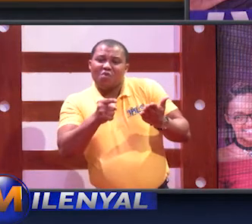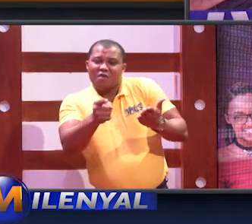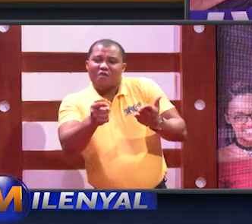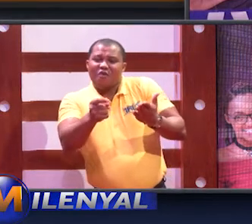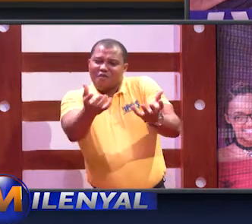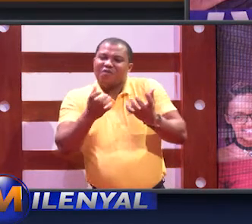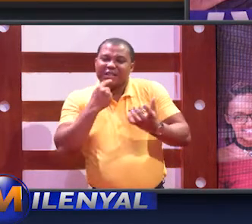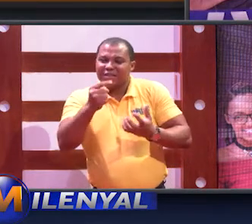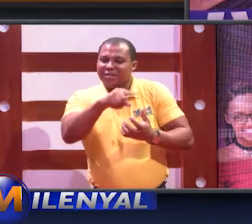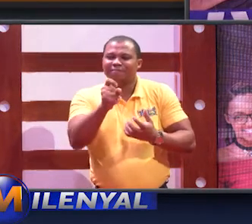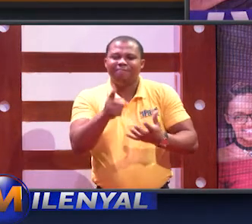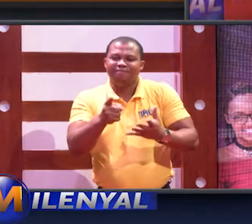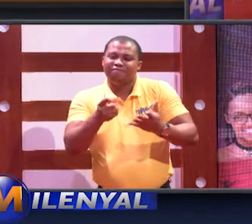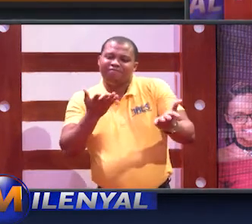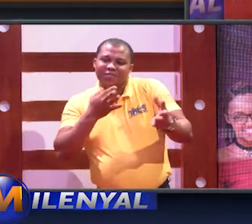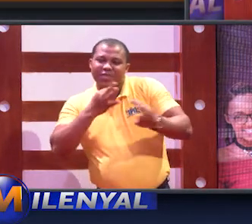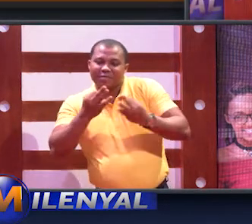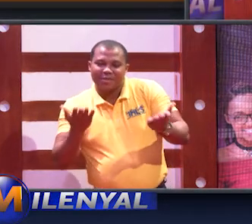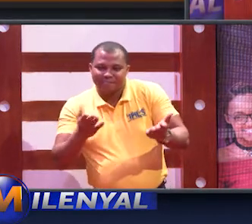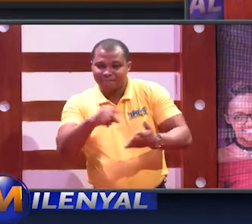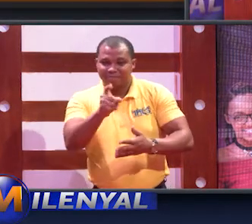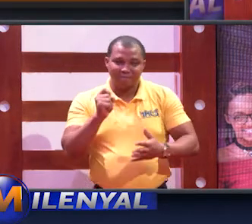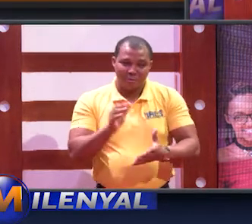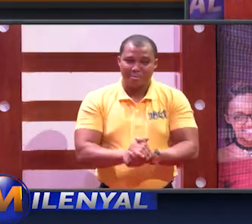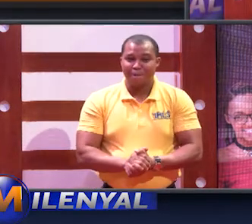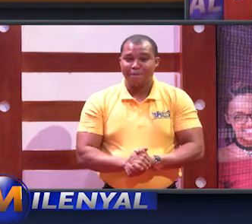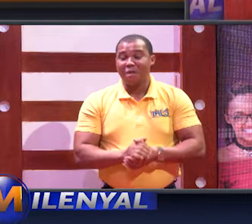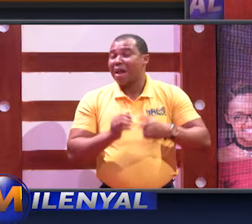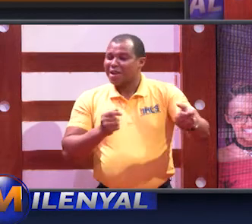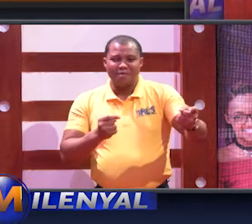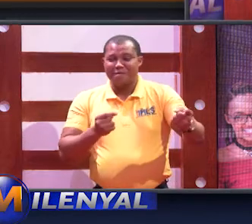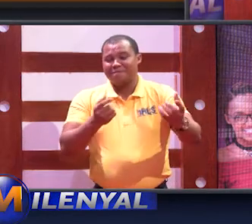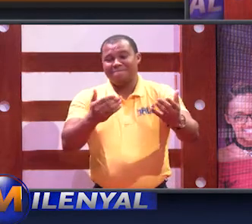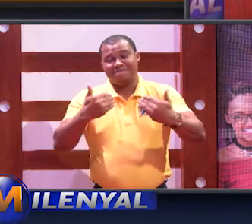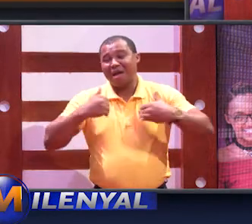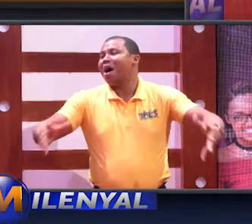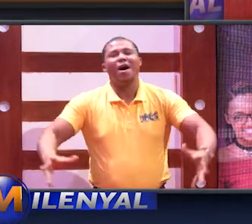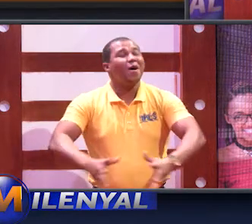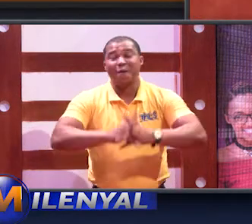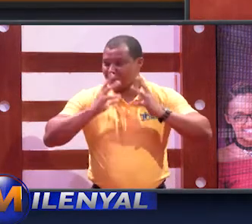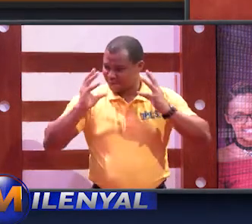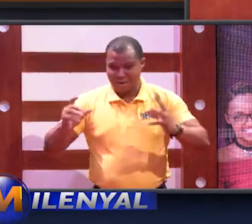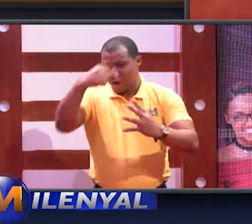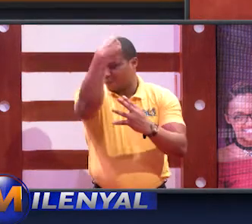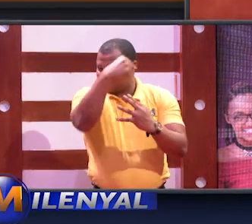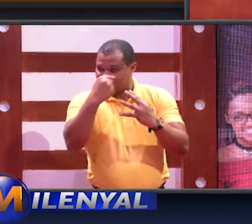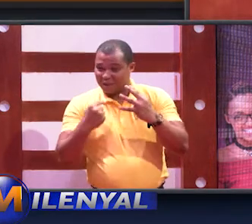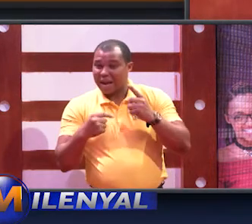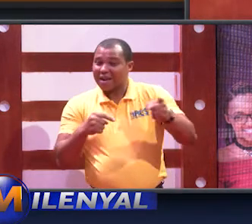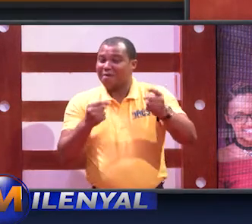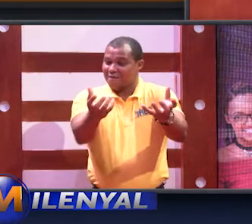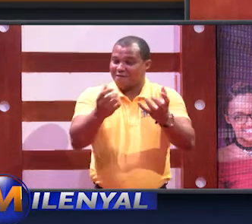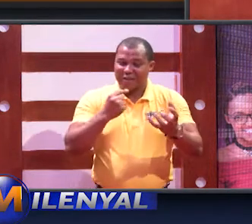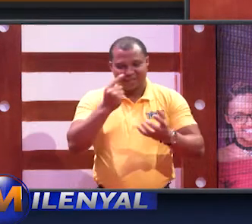dire, je ne sais pas qui ça. Bon, je suis tellement gêné, je m'en vais dire. Qui t'es cœur, balé? Même si on a